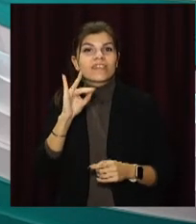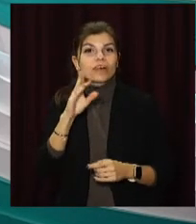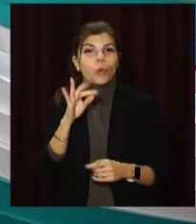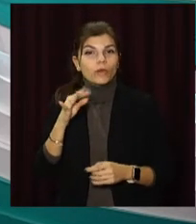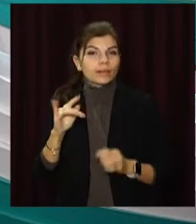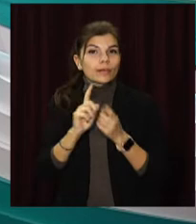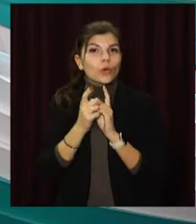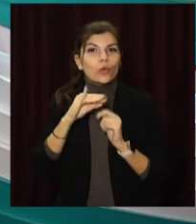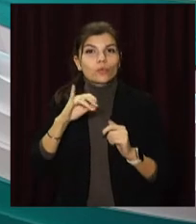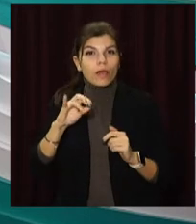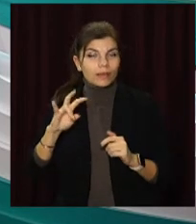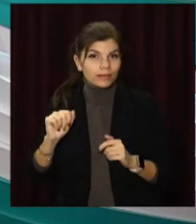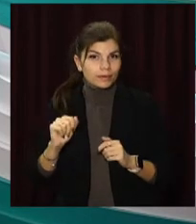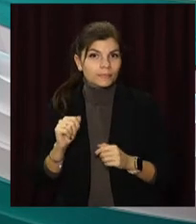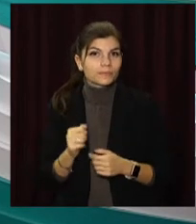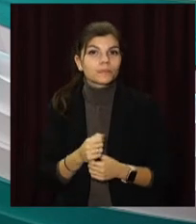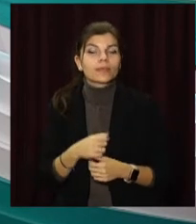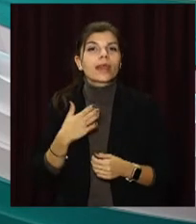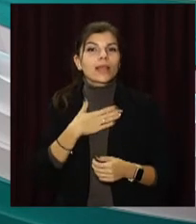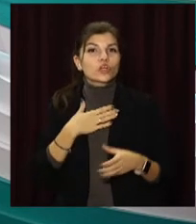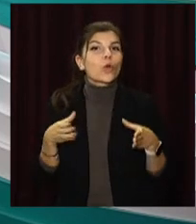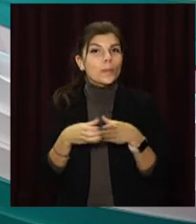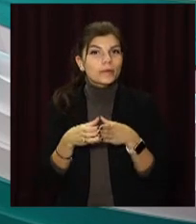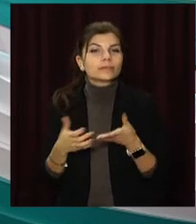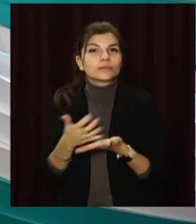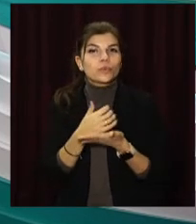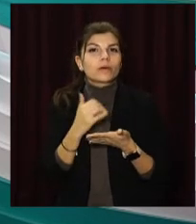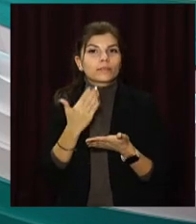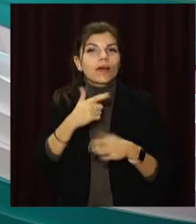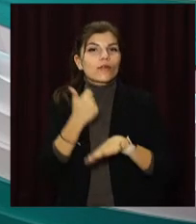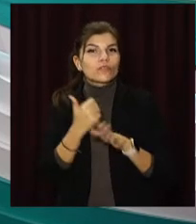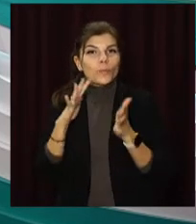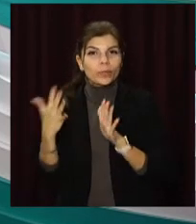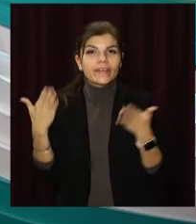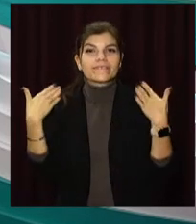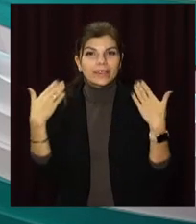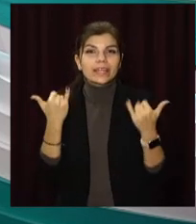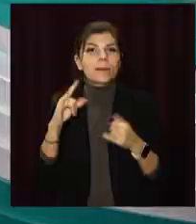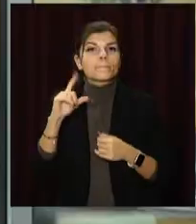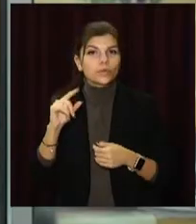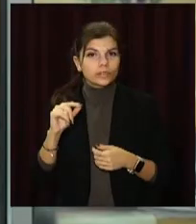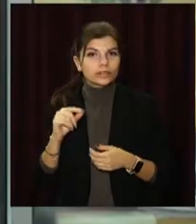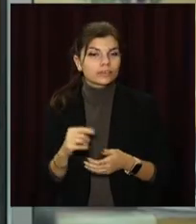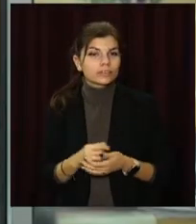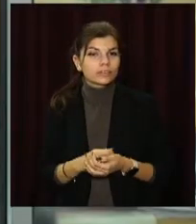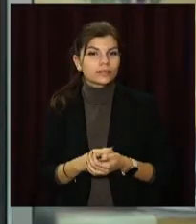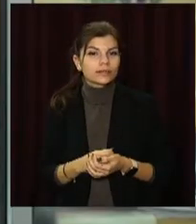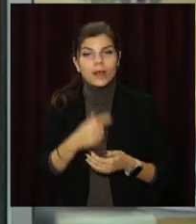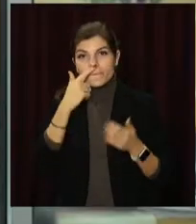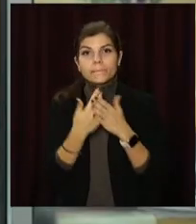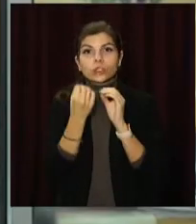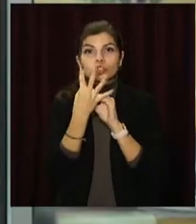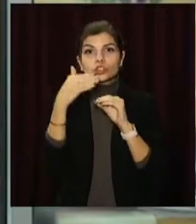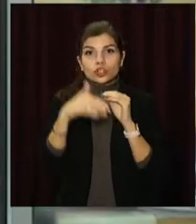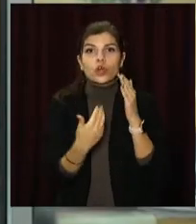та сурдоперекладачка Юліана Пуговкіна. І наша команда зібрала для вас головні події вихідних та понеділка. Майже